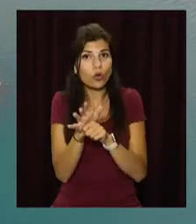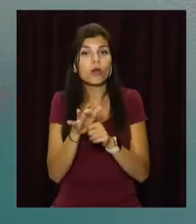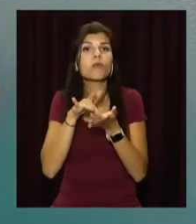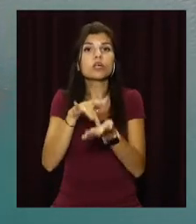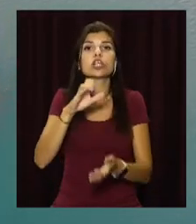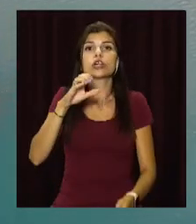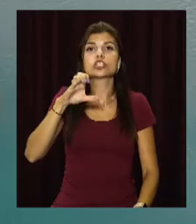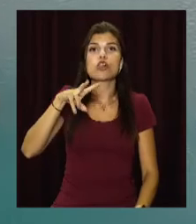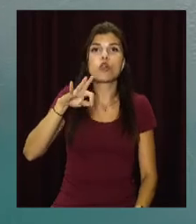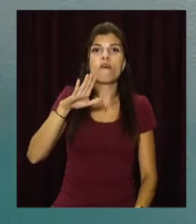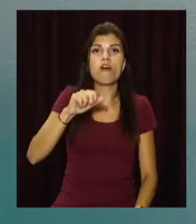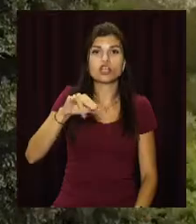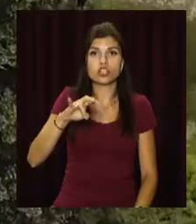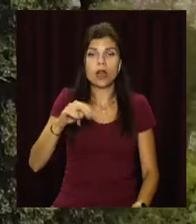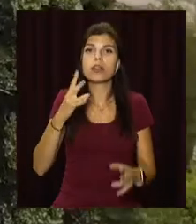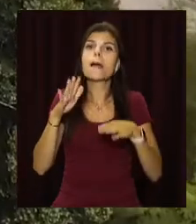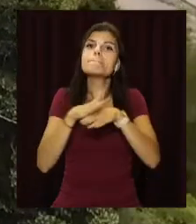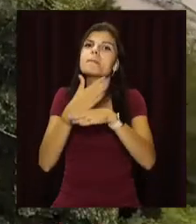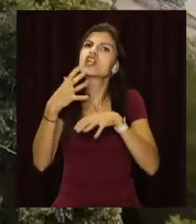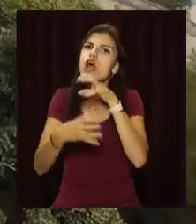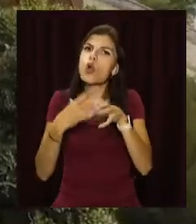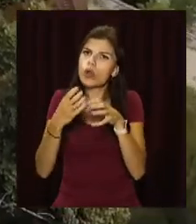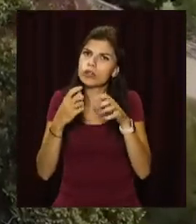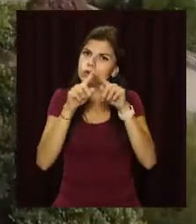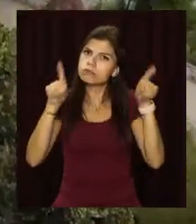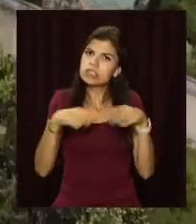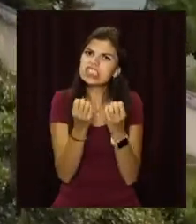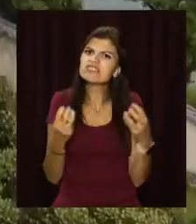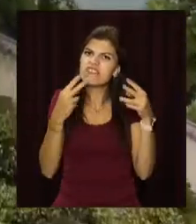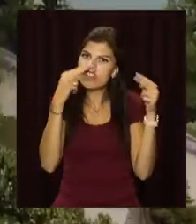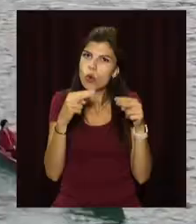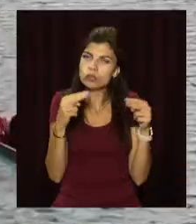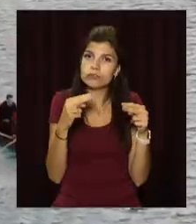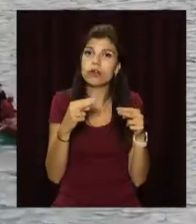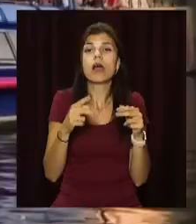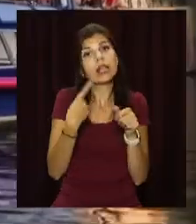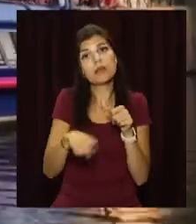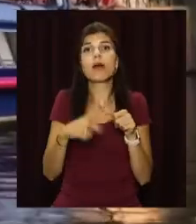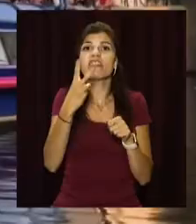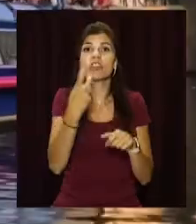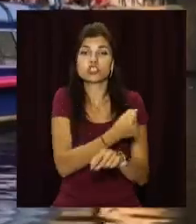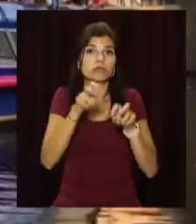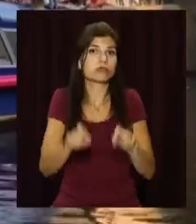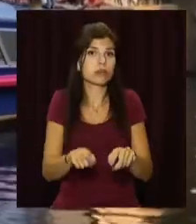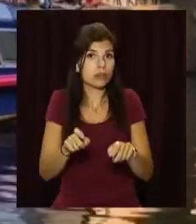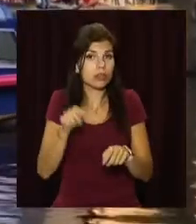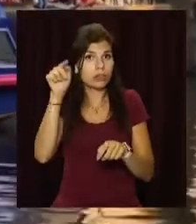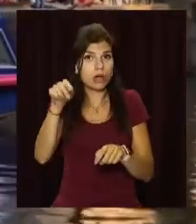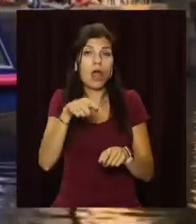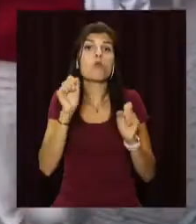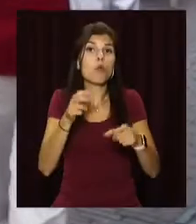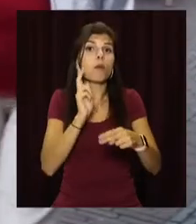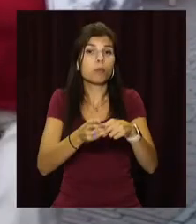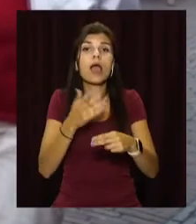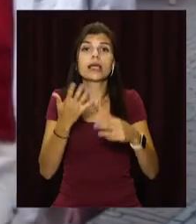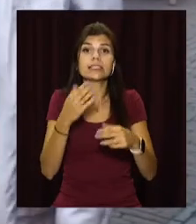до Словаччини потрібен міжнародний сертифікат вакцинації. В іншому випадку на туристів чекає двотижнева самоізоляція. Її можна припинити